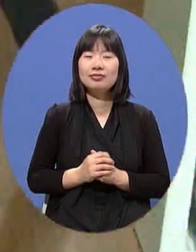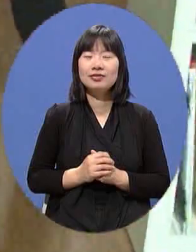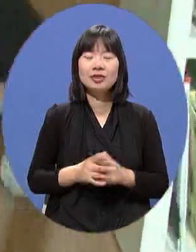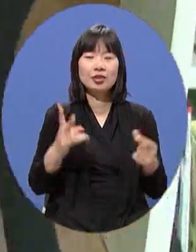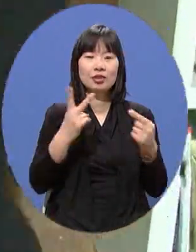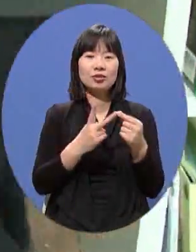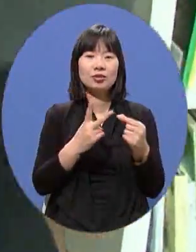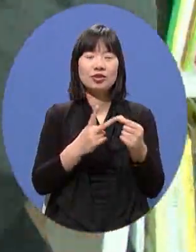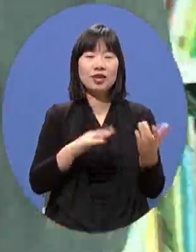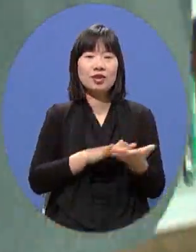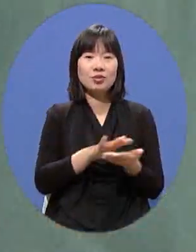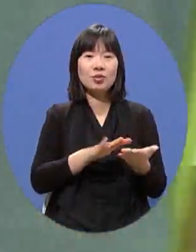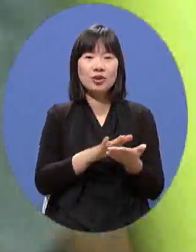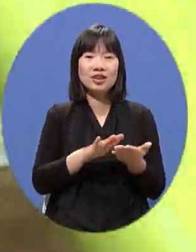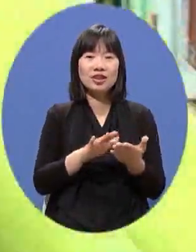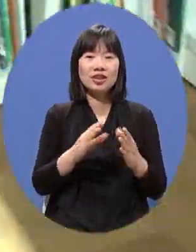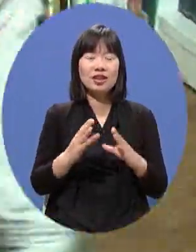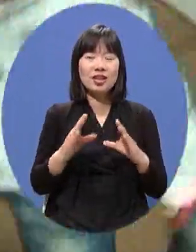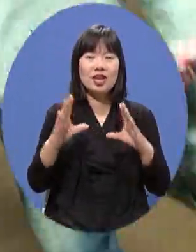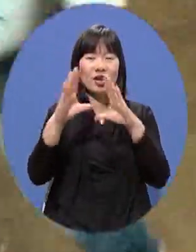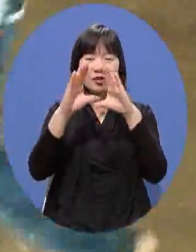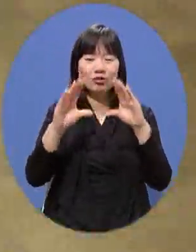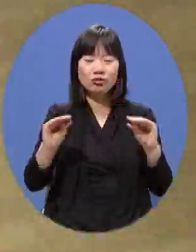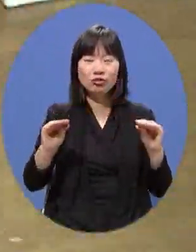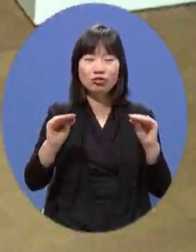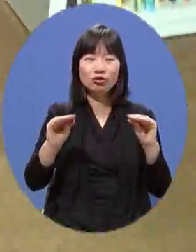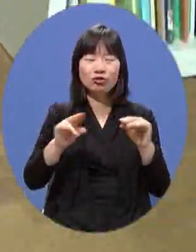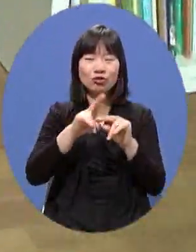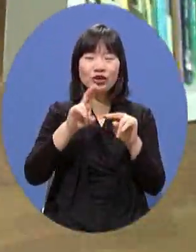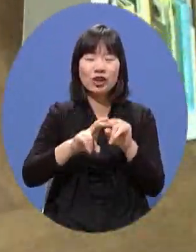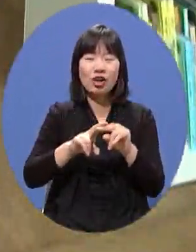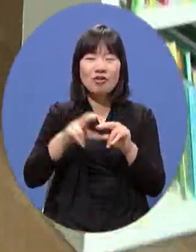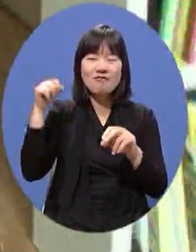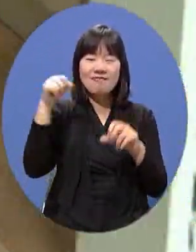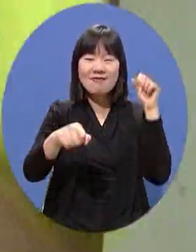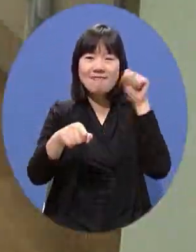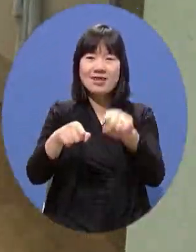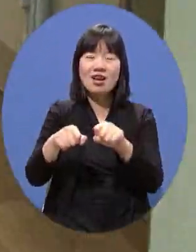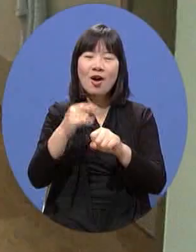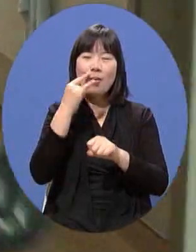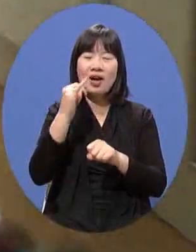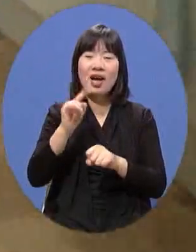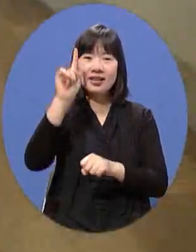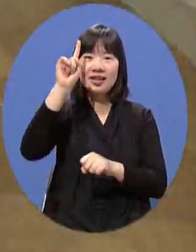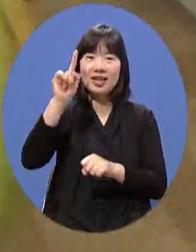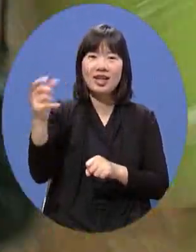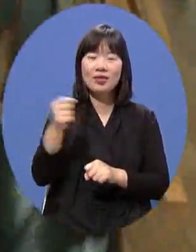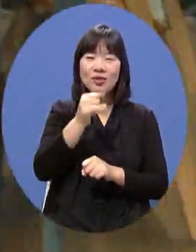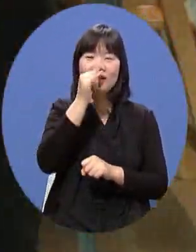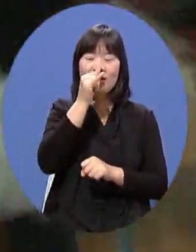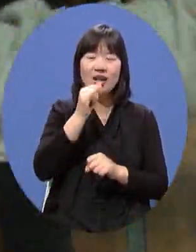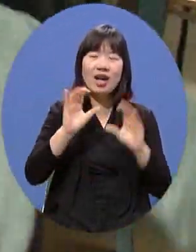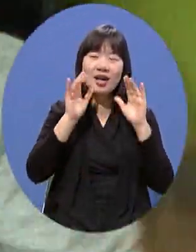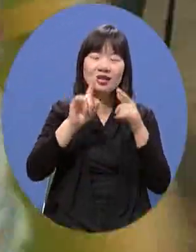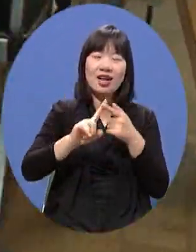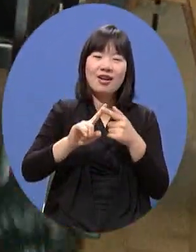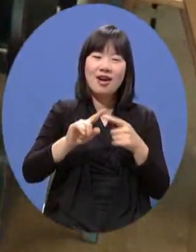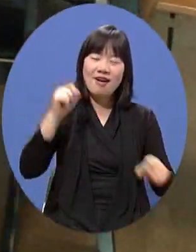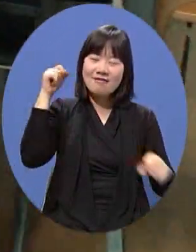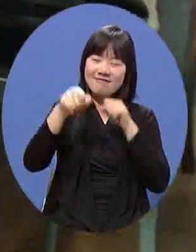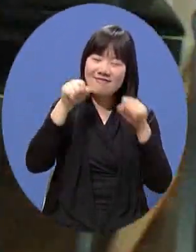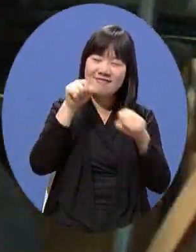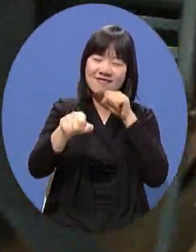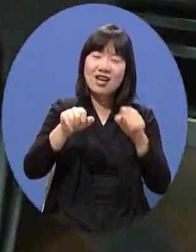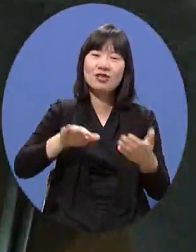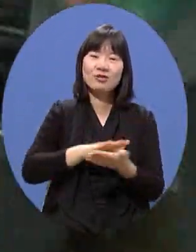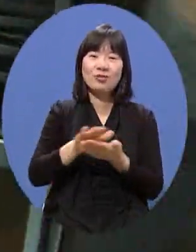두 번째 놀이는 쿠션 치기. 엄마는 큰 쿠션을 들고 있고 아이가 그 쿠션을 때리는